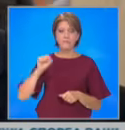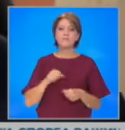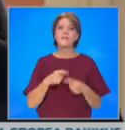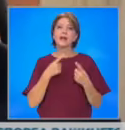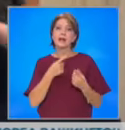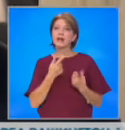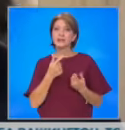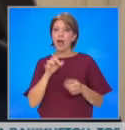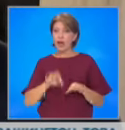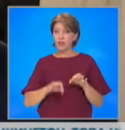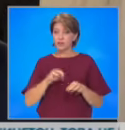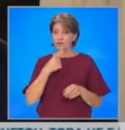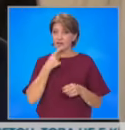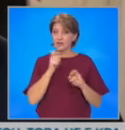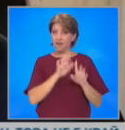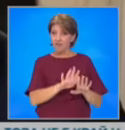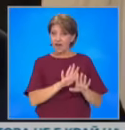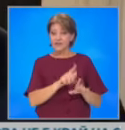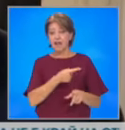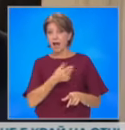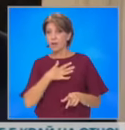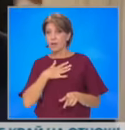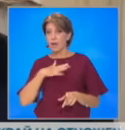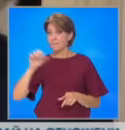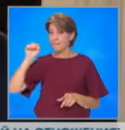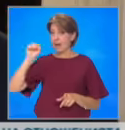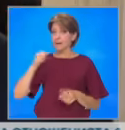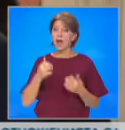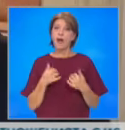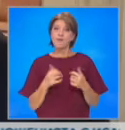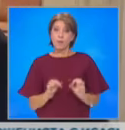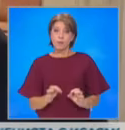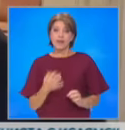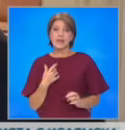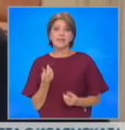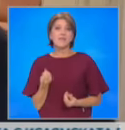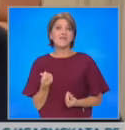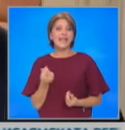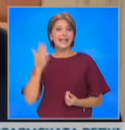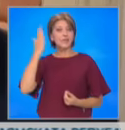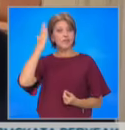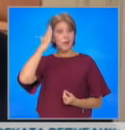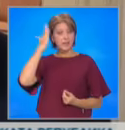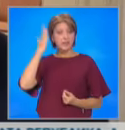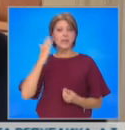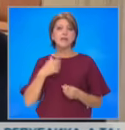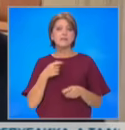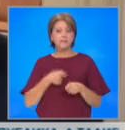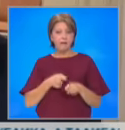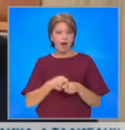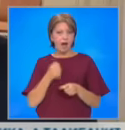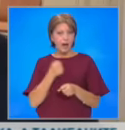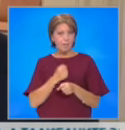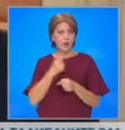за партия. Съвсем... Какво да обмислим? В момента съм финансов министър и в момента правихме много важна задача, която е как